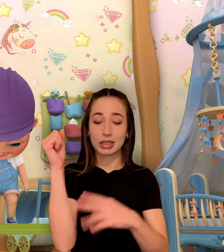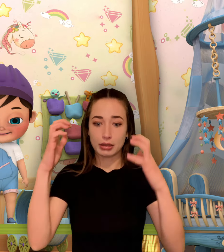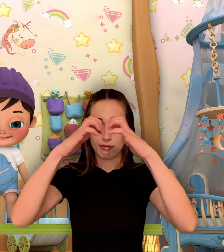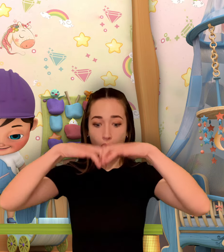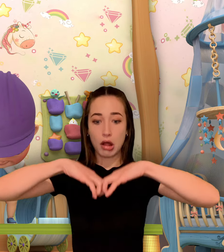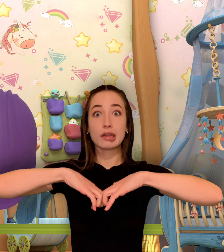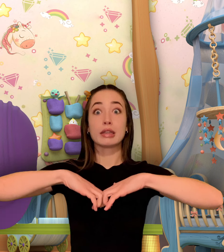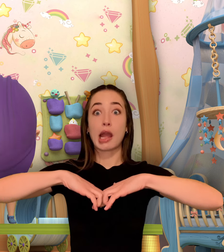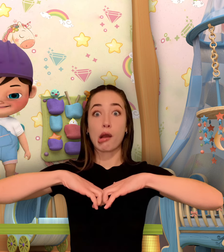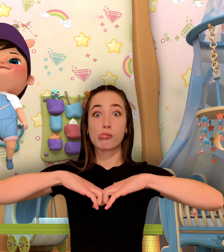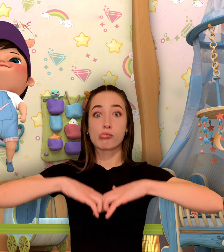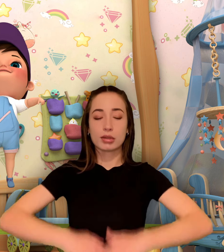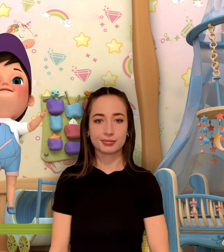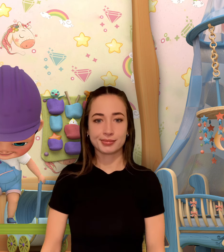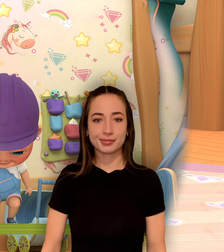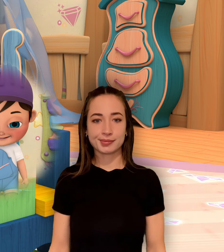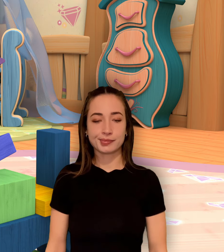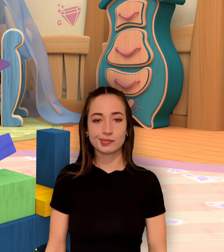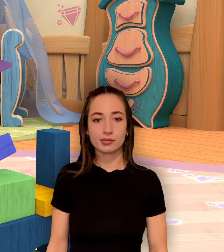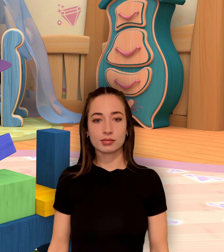ロンドン橋が